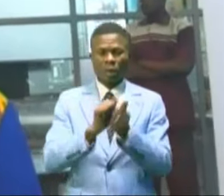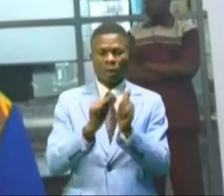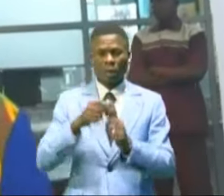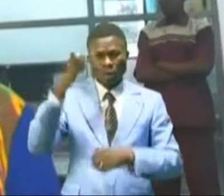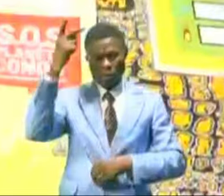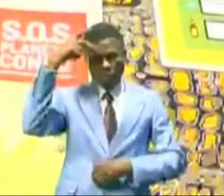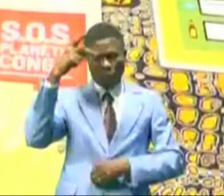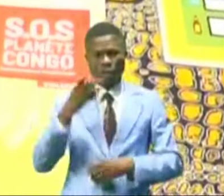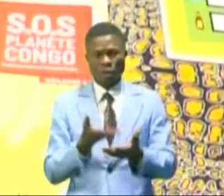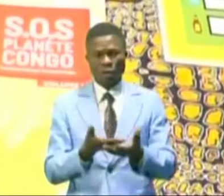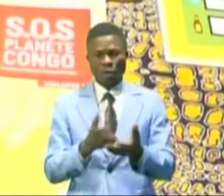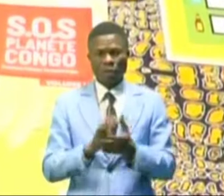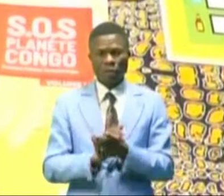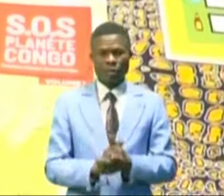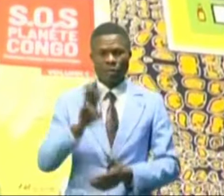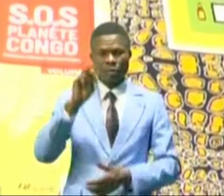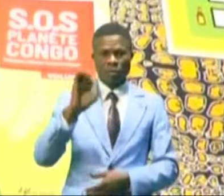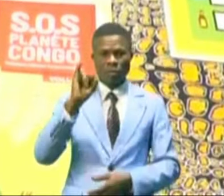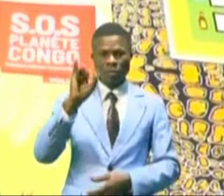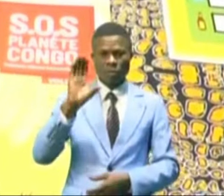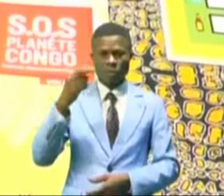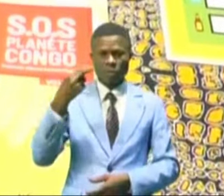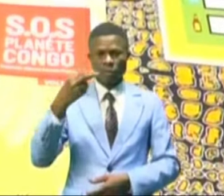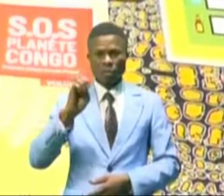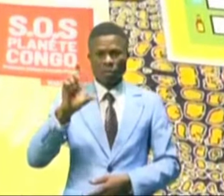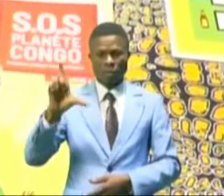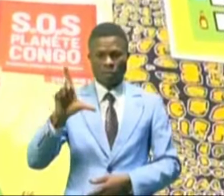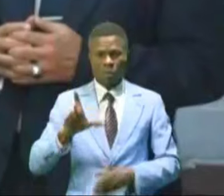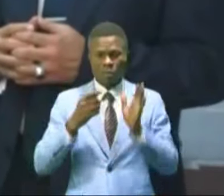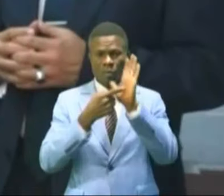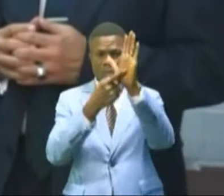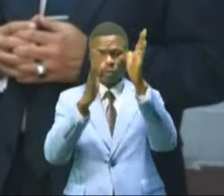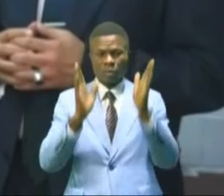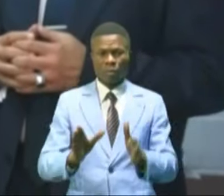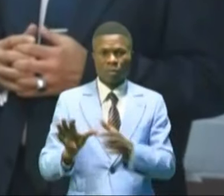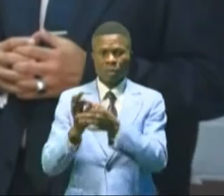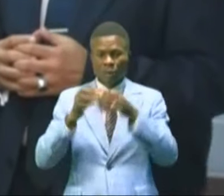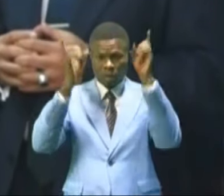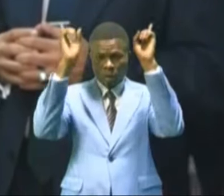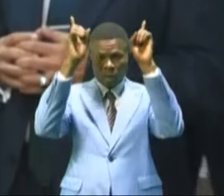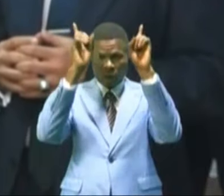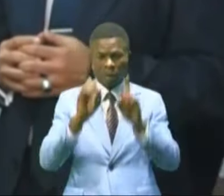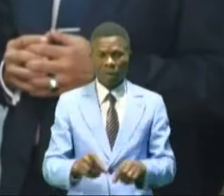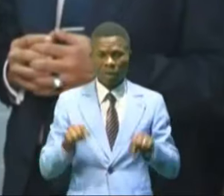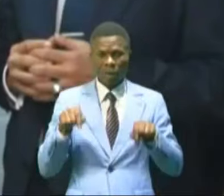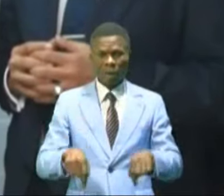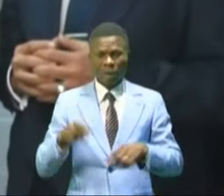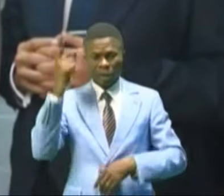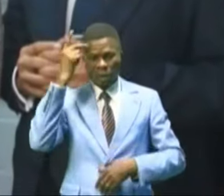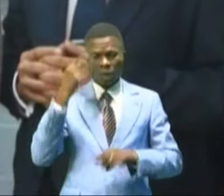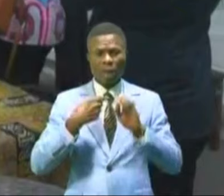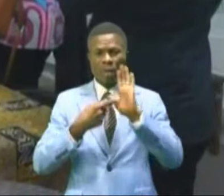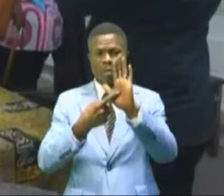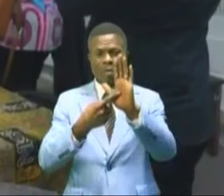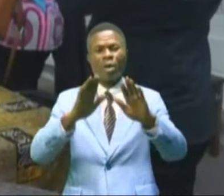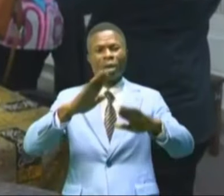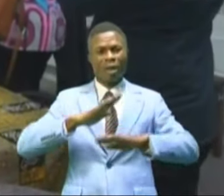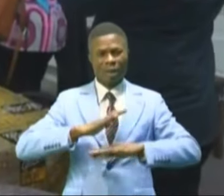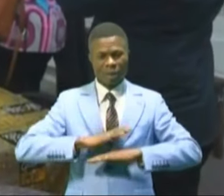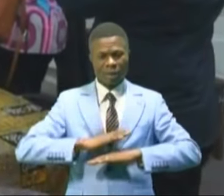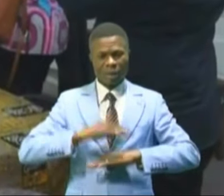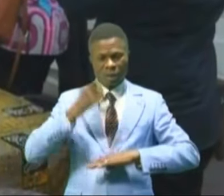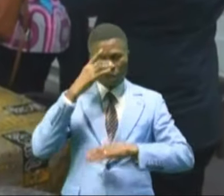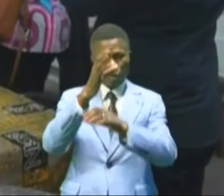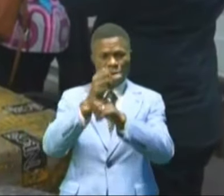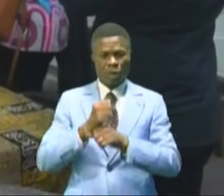siècle. Michel Ndiaye, représentante de l'Union africaine à Kinshasa, a montré sa satisfaction pour la dotation